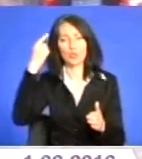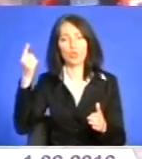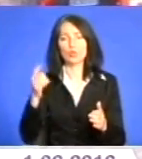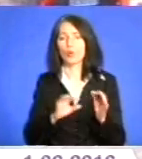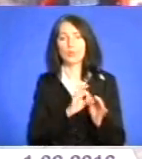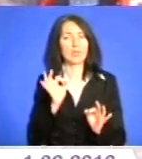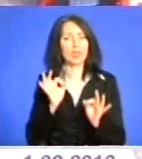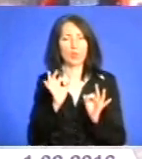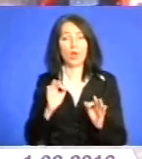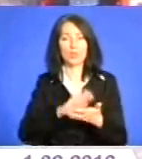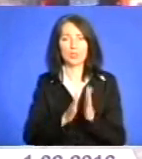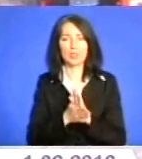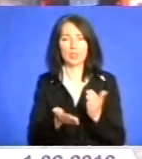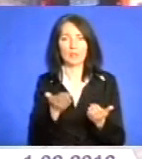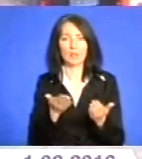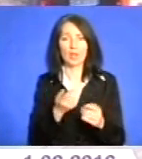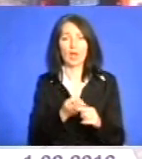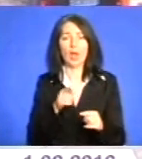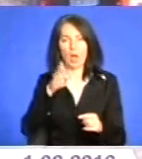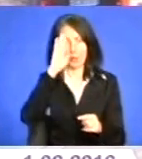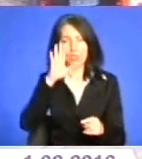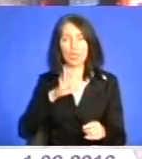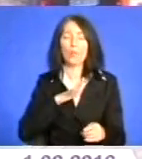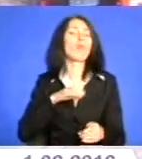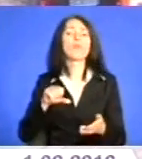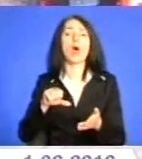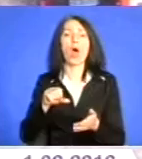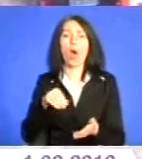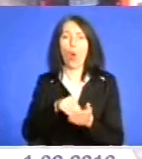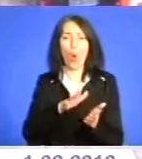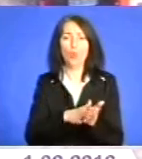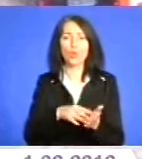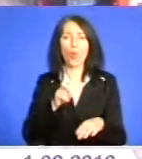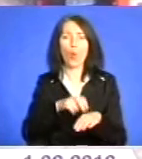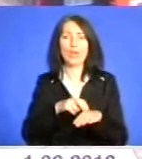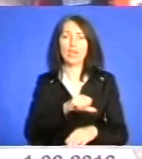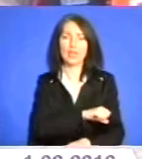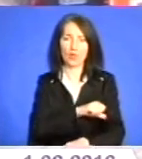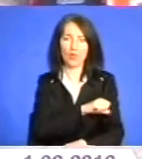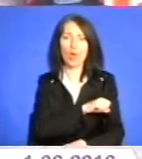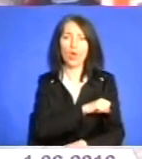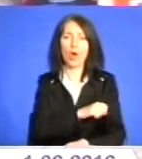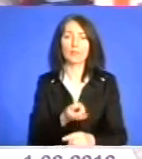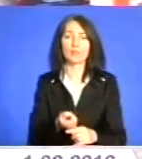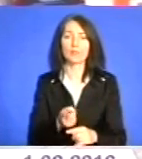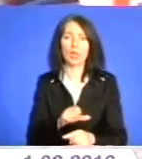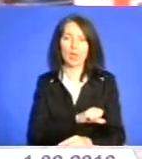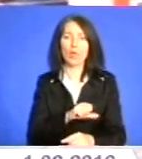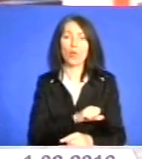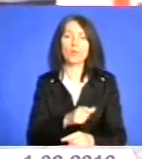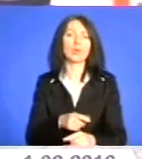вдалося з'ясувати поліцейським, він перебував на обліку у лікаря-нарколога, який часто діагностували йому власне